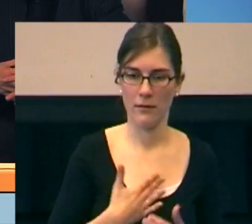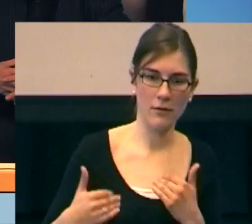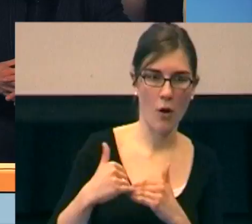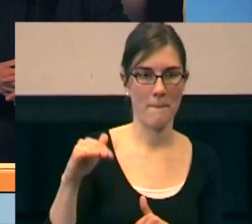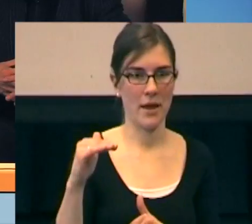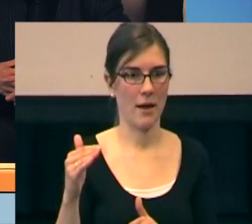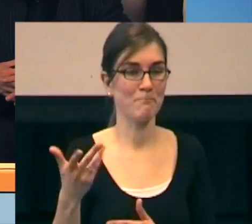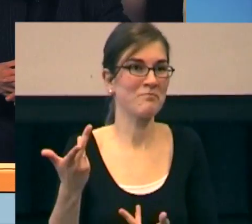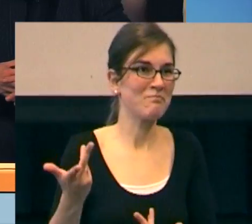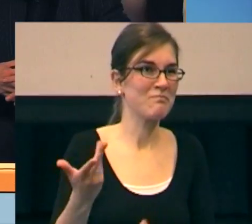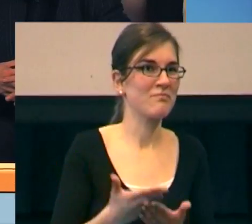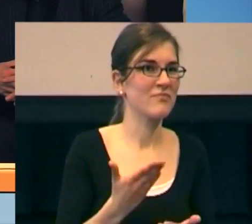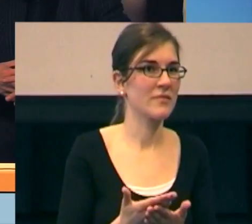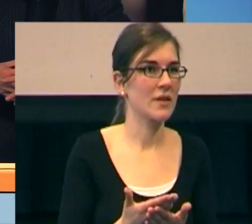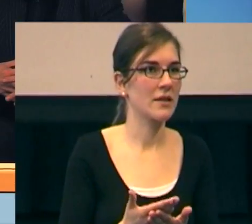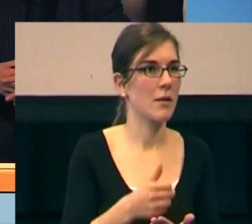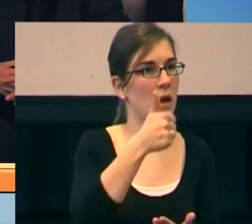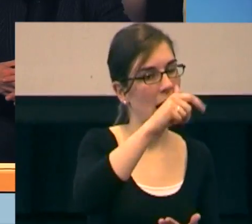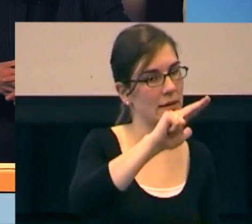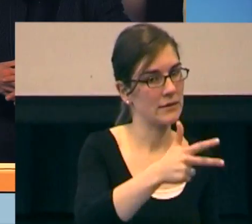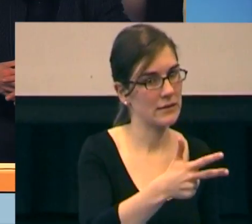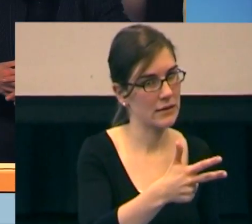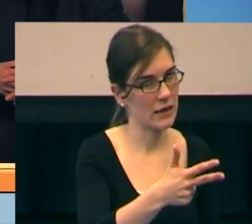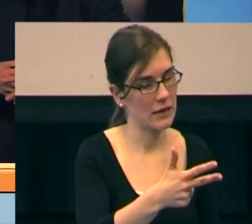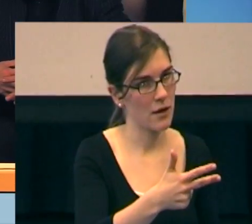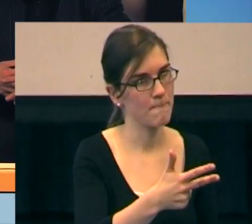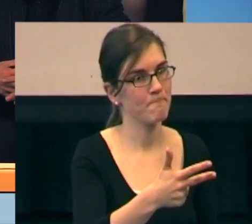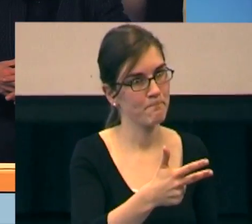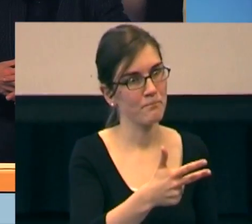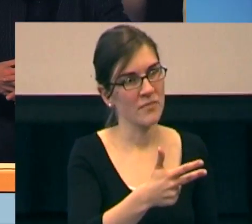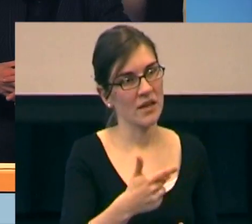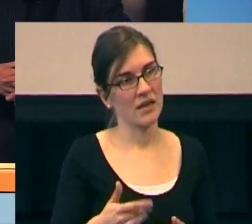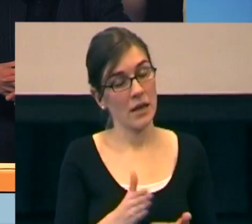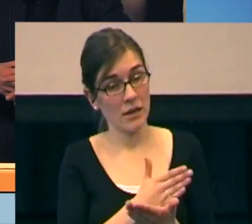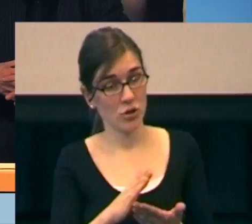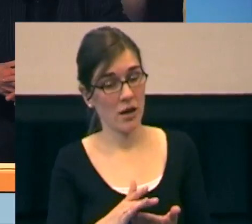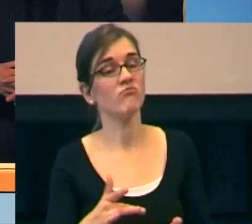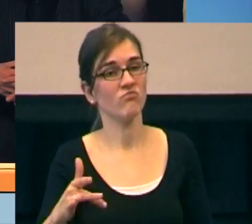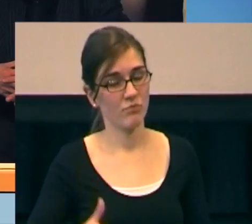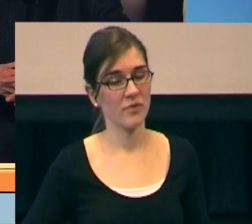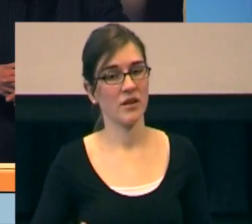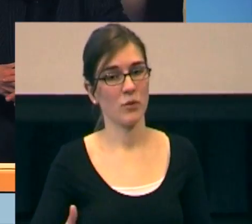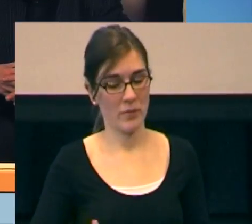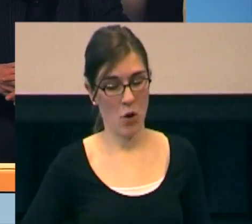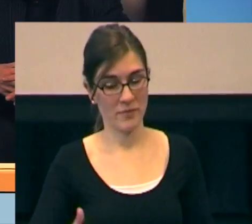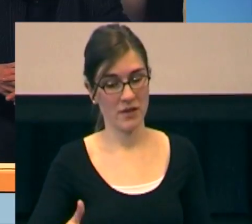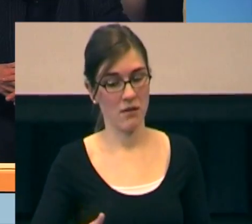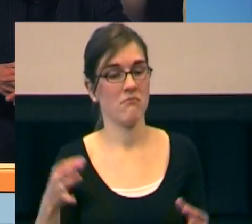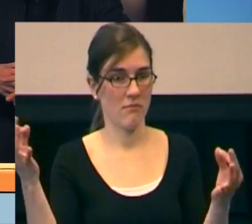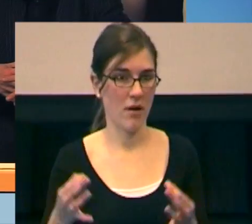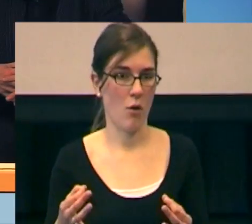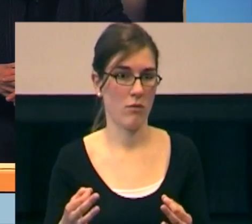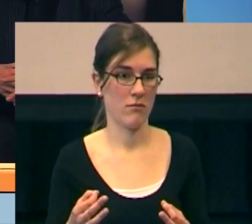dafür in einem Drittel der Fälle Biopsien machen zu lassen gefallen in dem Moment wo sie einen PSA Test machen